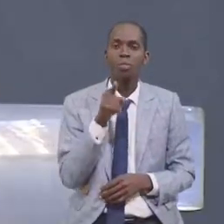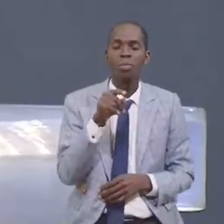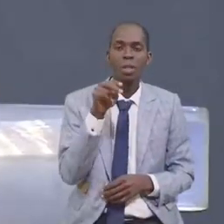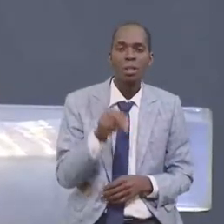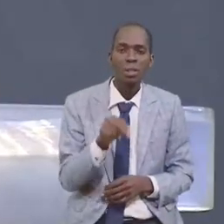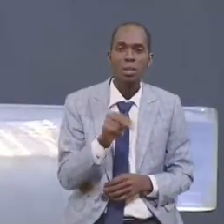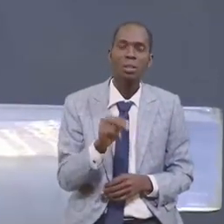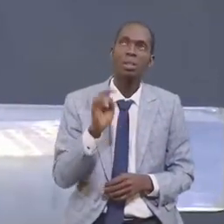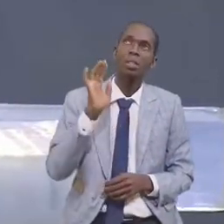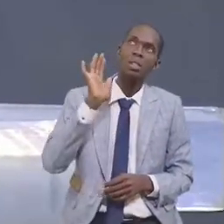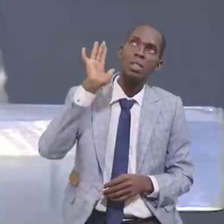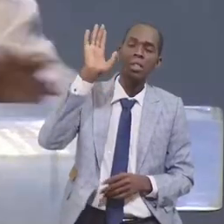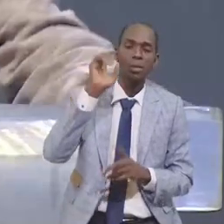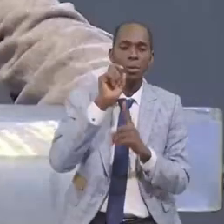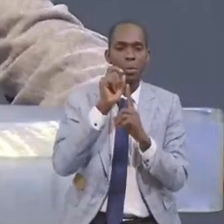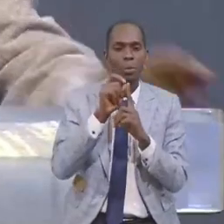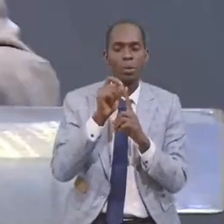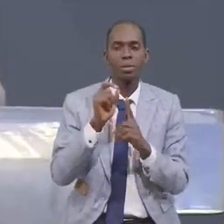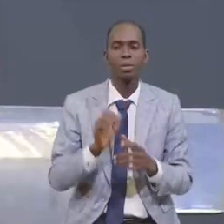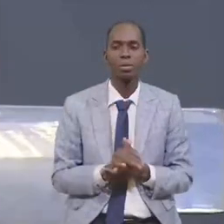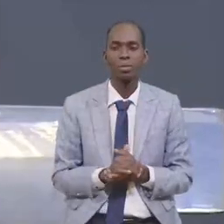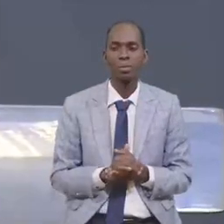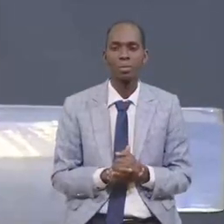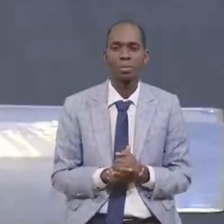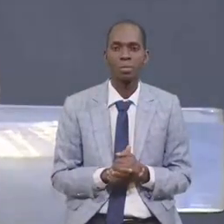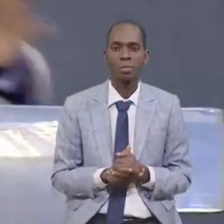il vous faut sa parole.